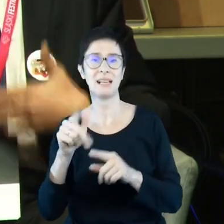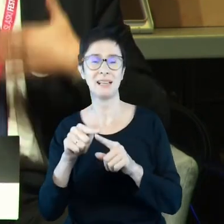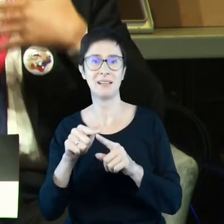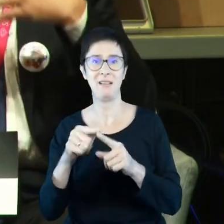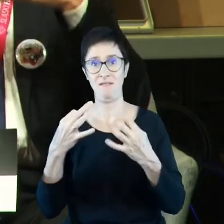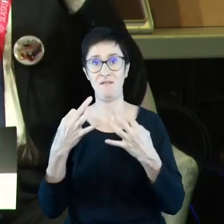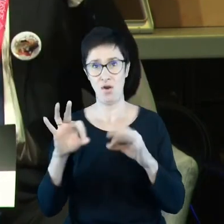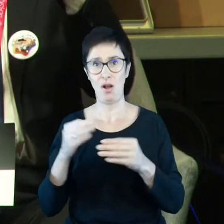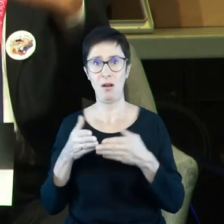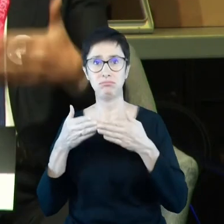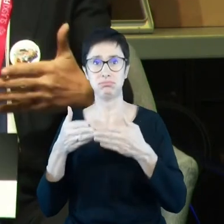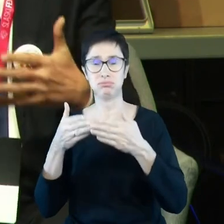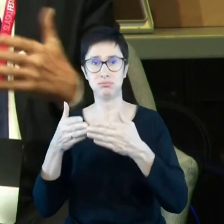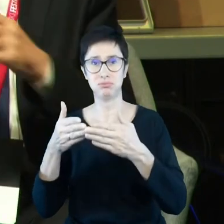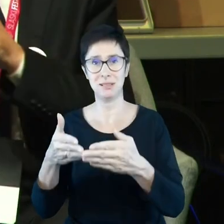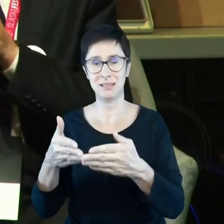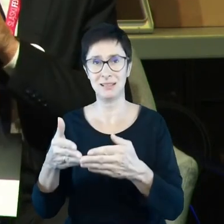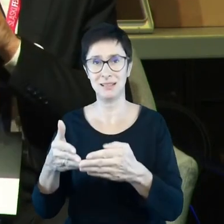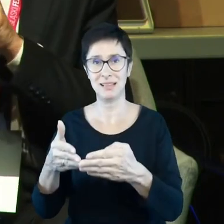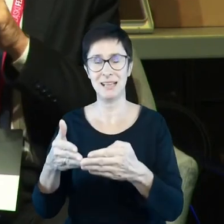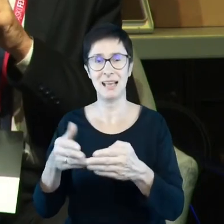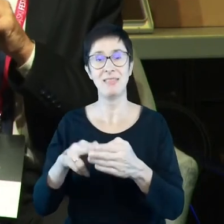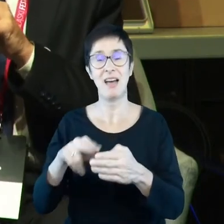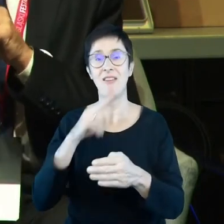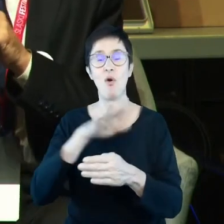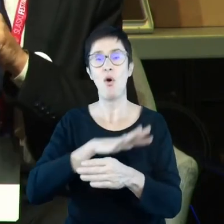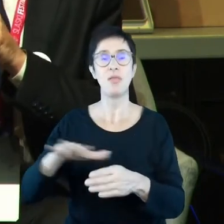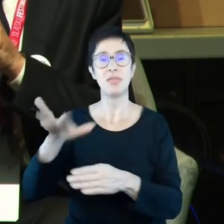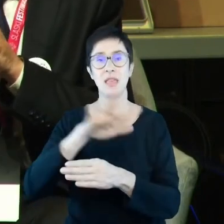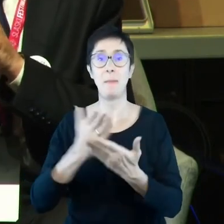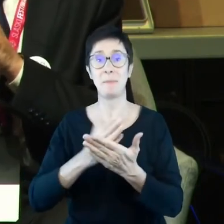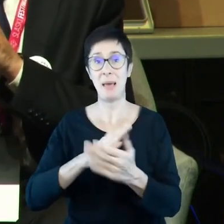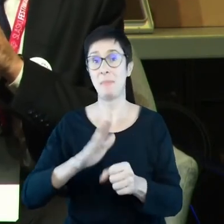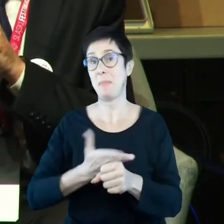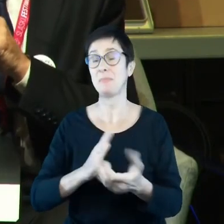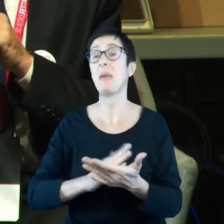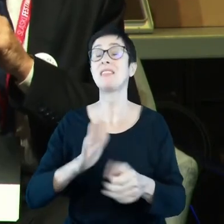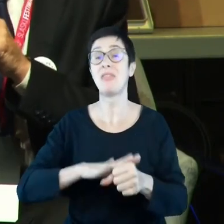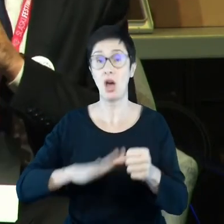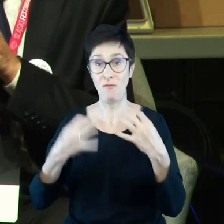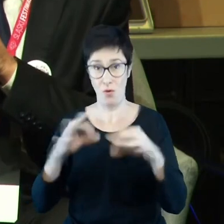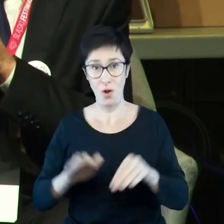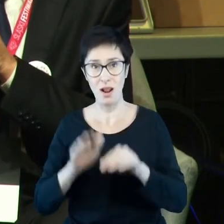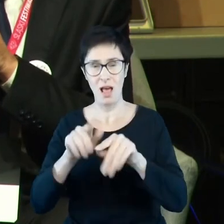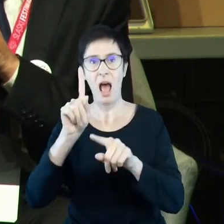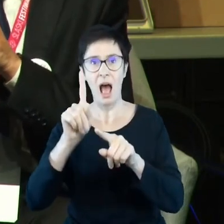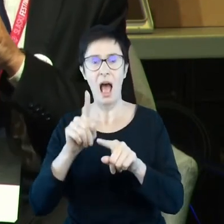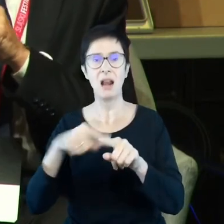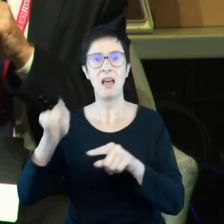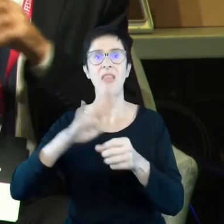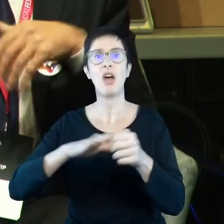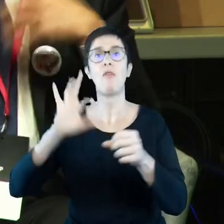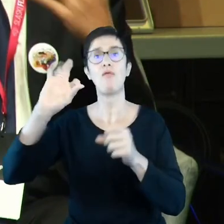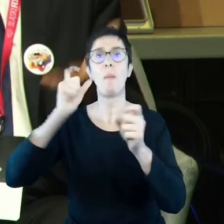było wypływać na morze, na wody międzynarodowe, ale nie wolno nam było wpływać na wody narodowe innych krajów.